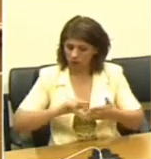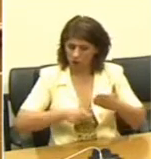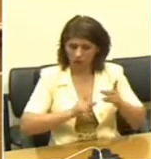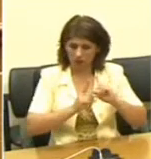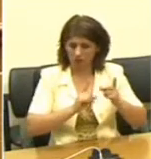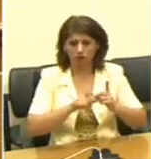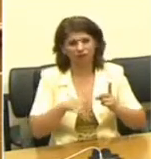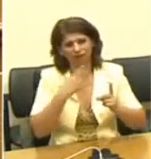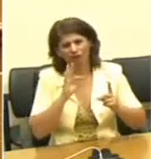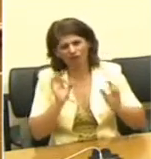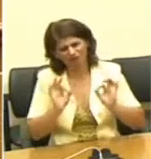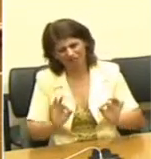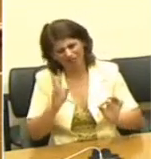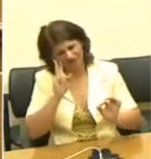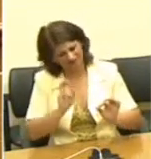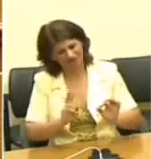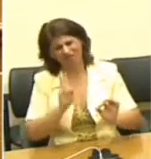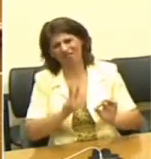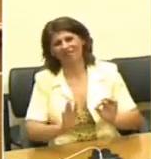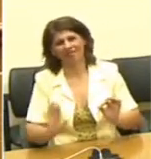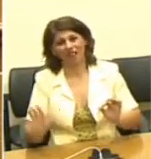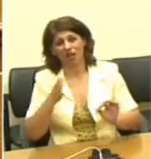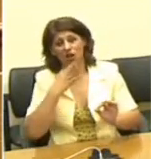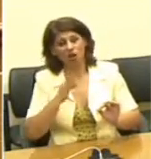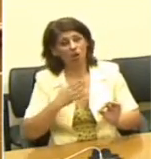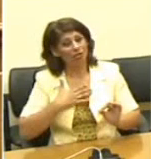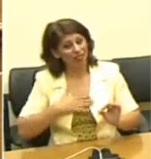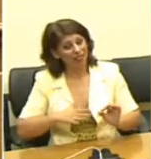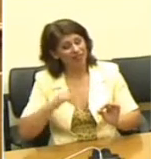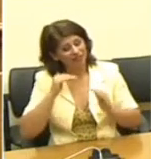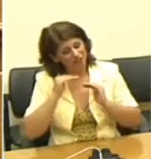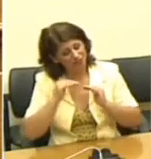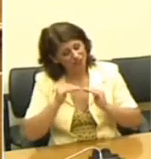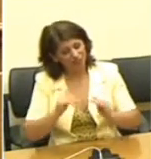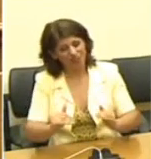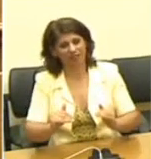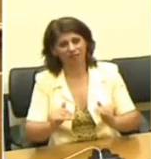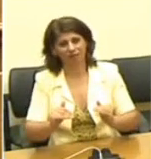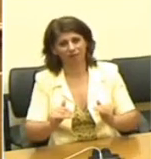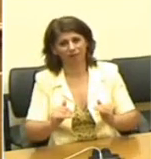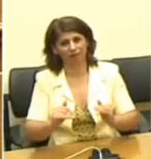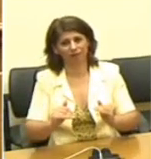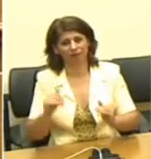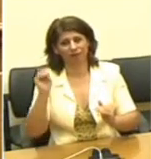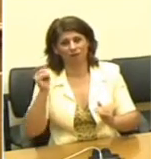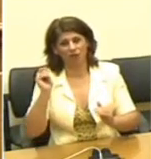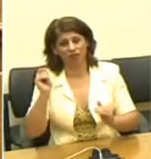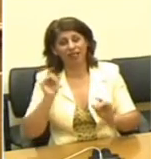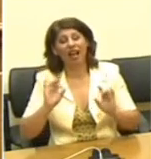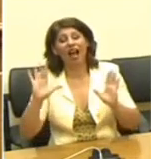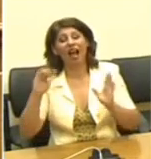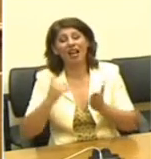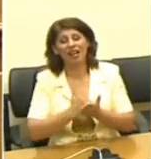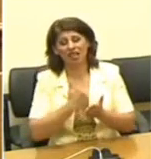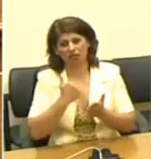είναι προφανής. Για να συνεχίζει να παίζει αυτό το πολιτικά ανήθικο θέατρο με τον